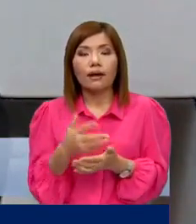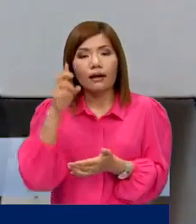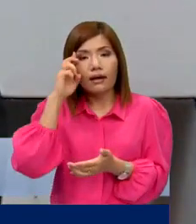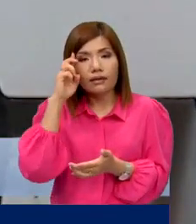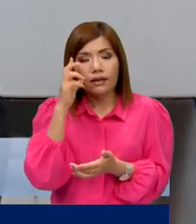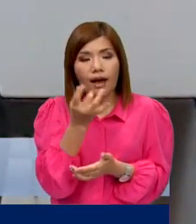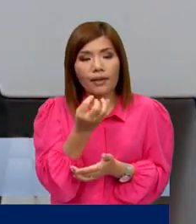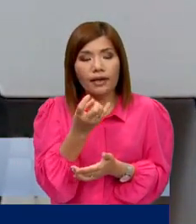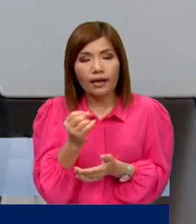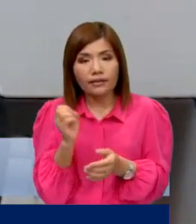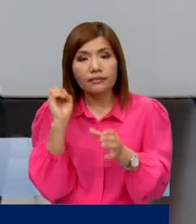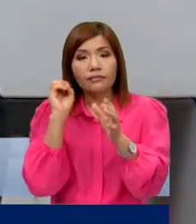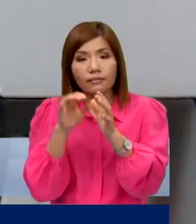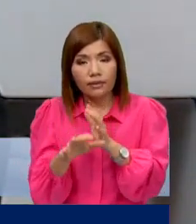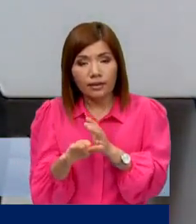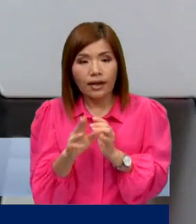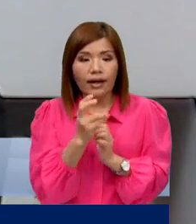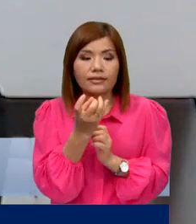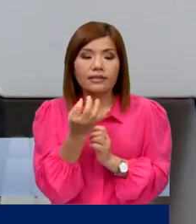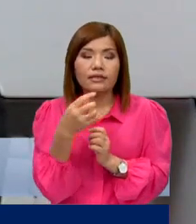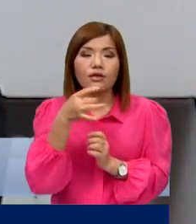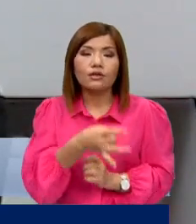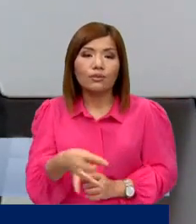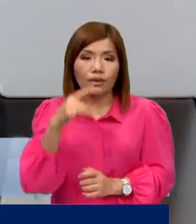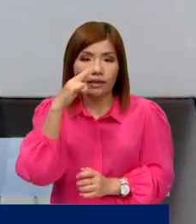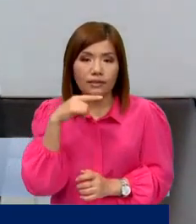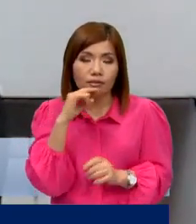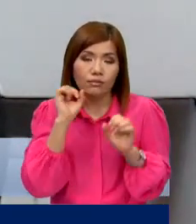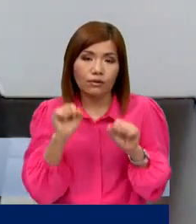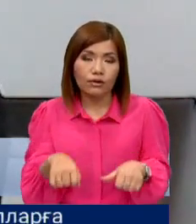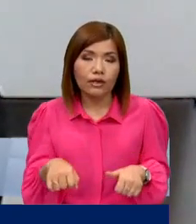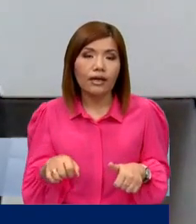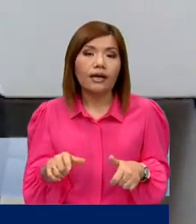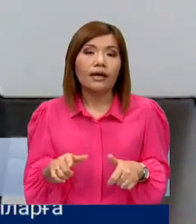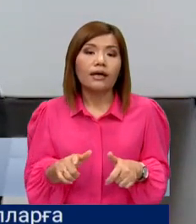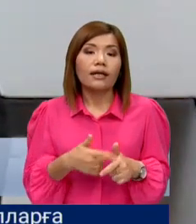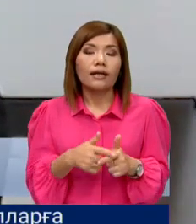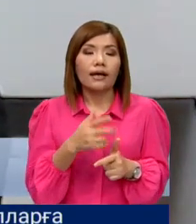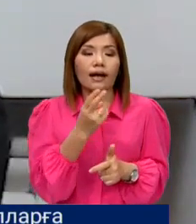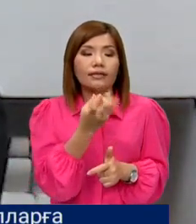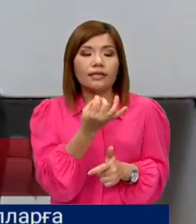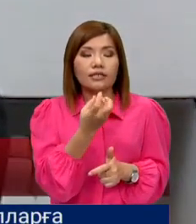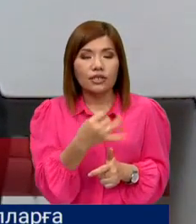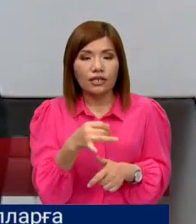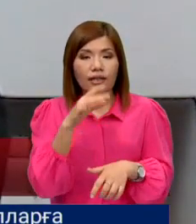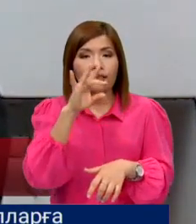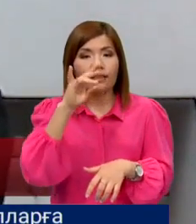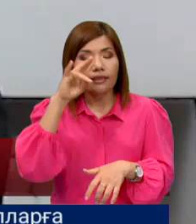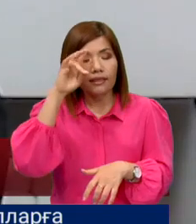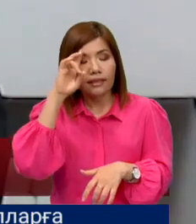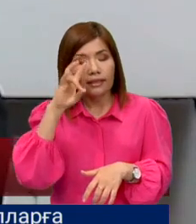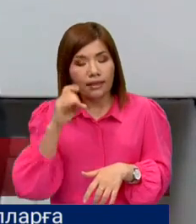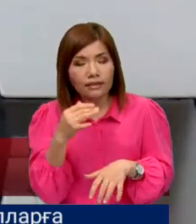государственные облигации, казначейство Республики Казахстан, например, можно, в какие-то казначейки Нацбанка,